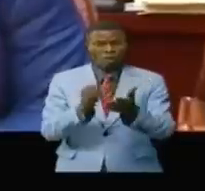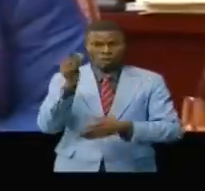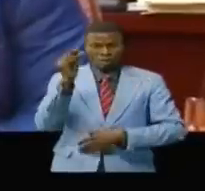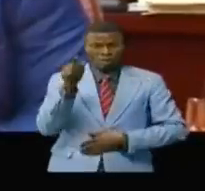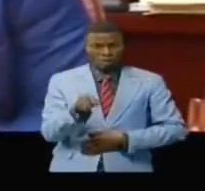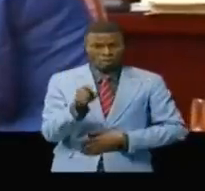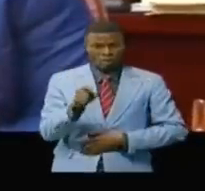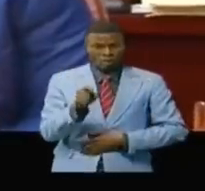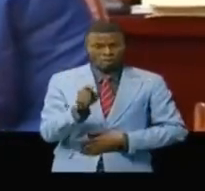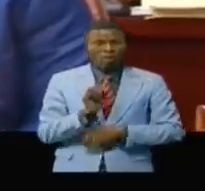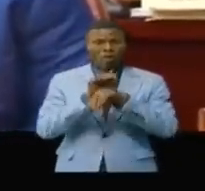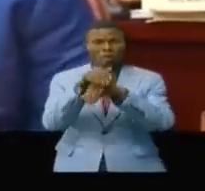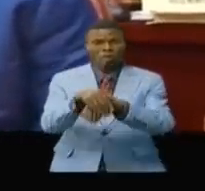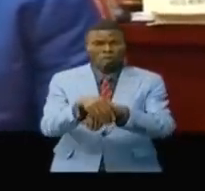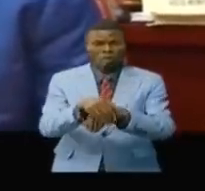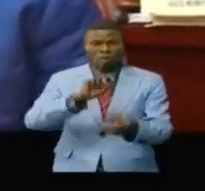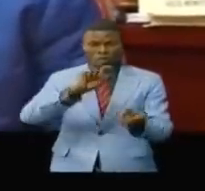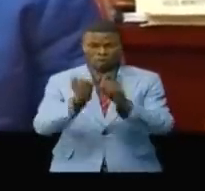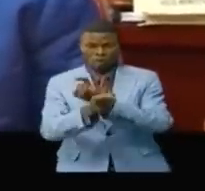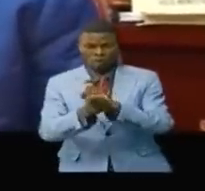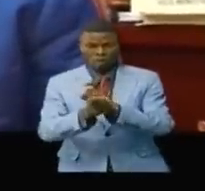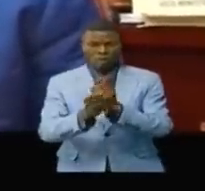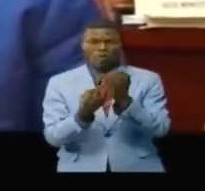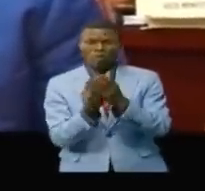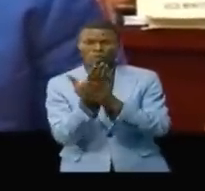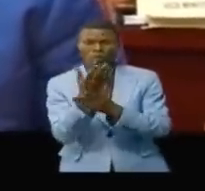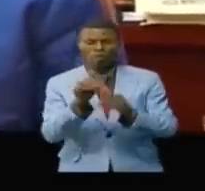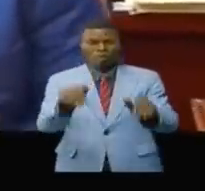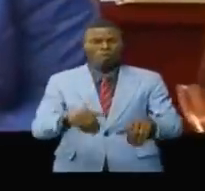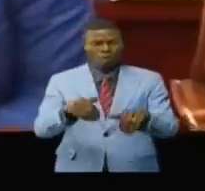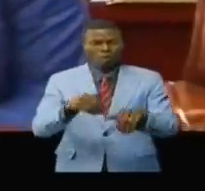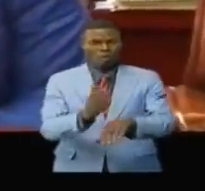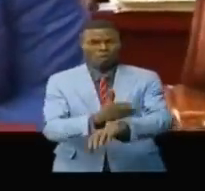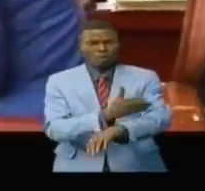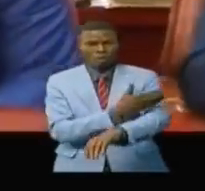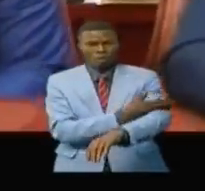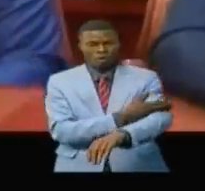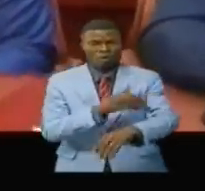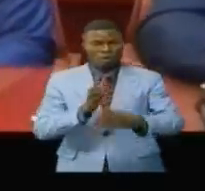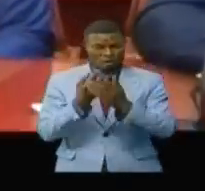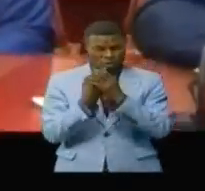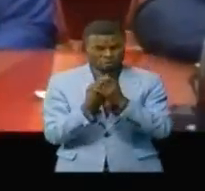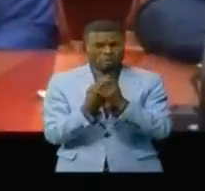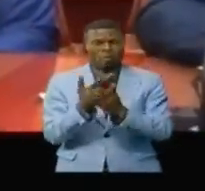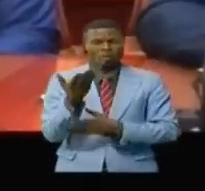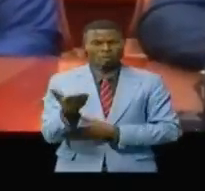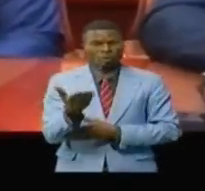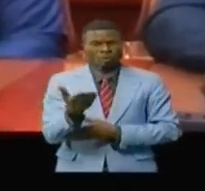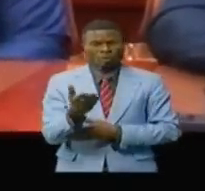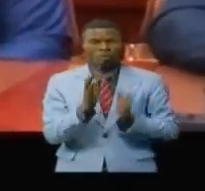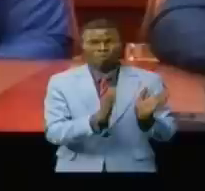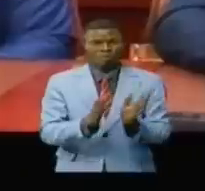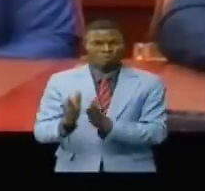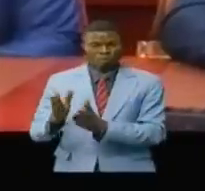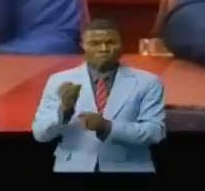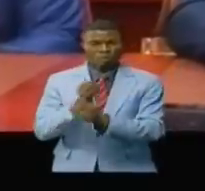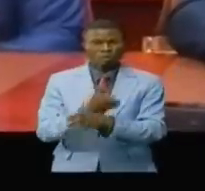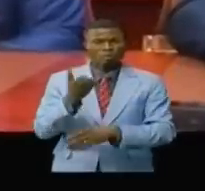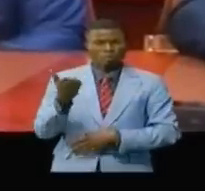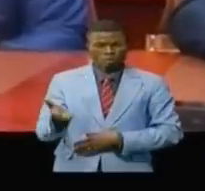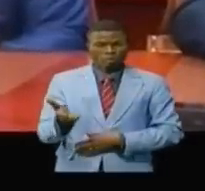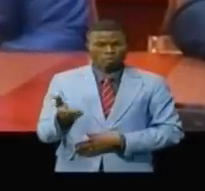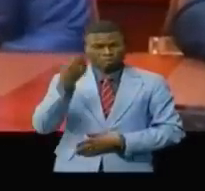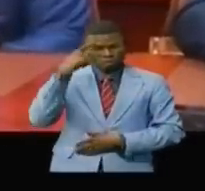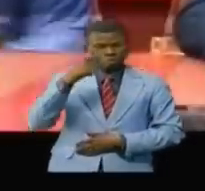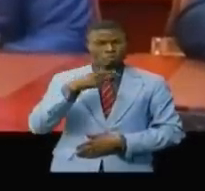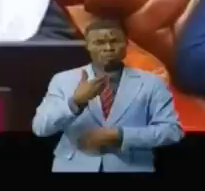ces engrais concourront à améliorer la production agricole dans les prochains mois. Des dispositions ont été prises